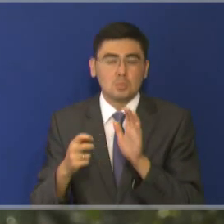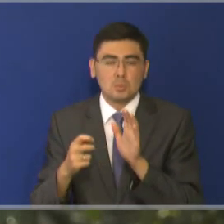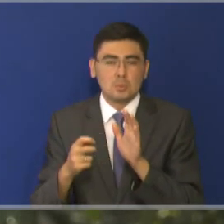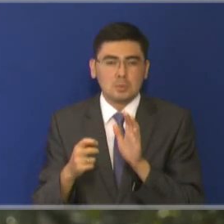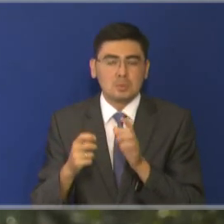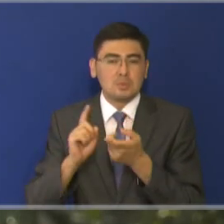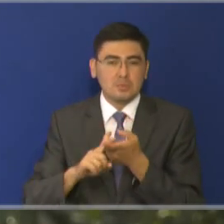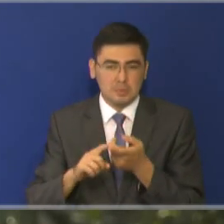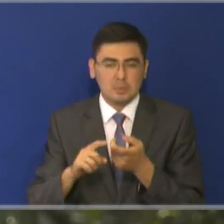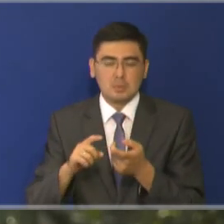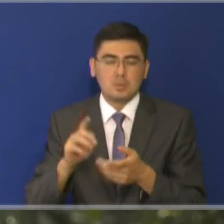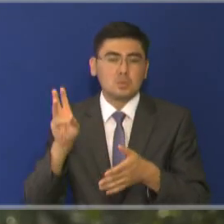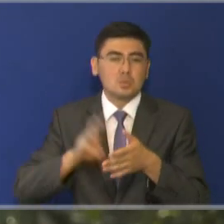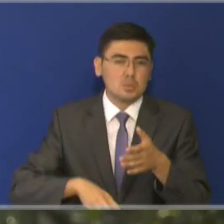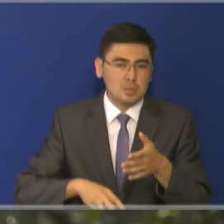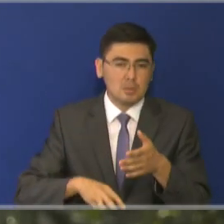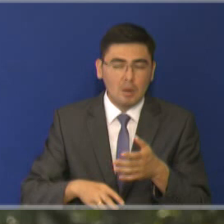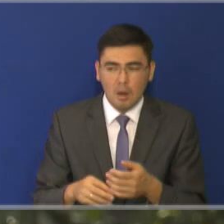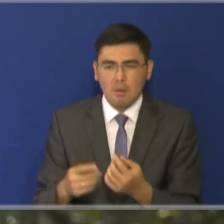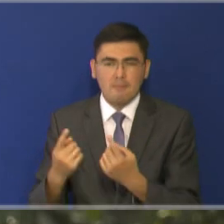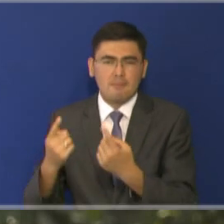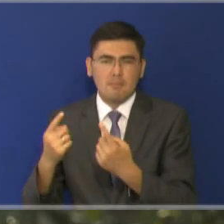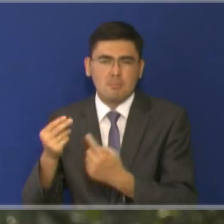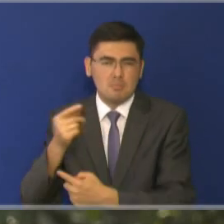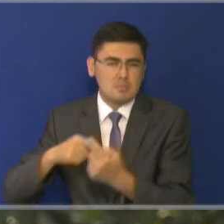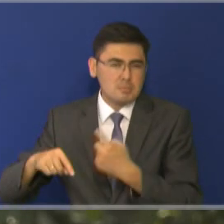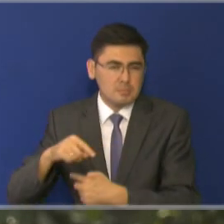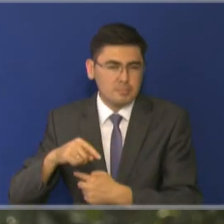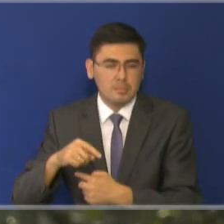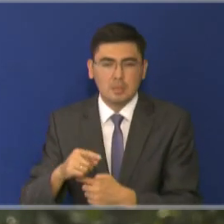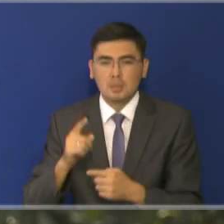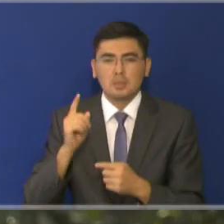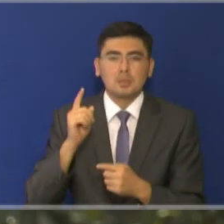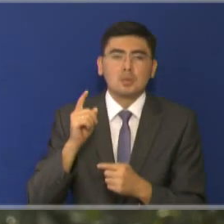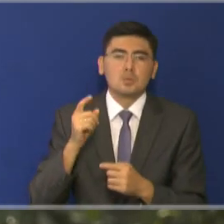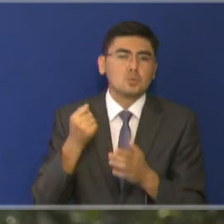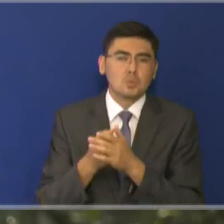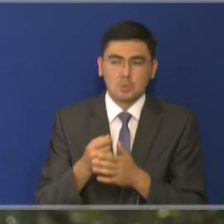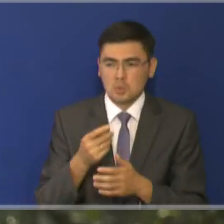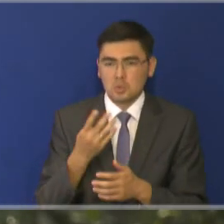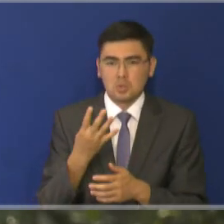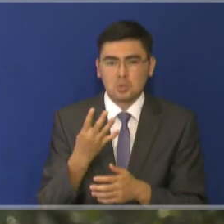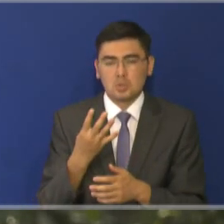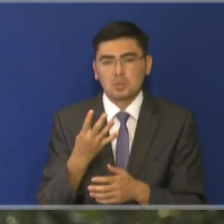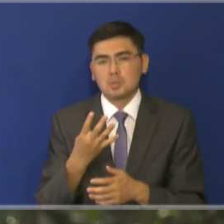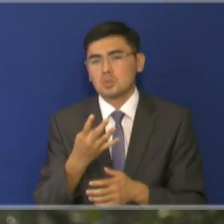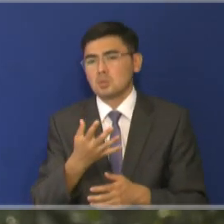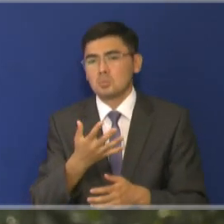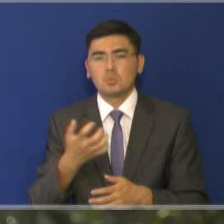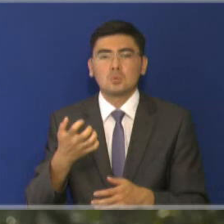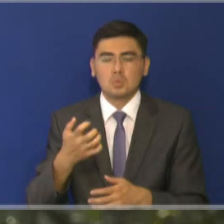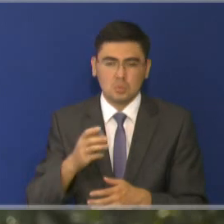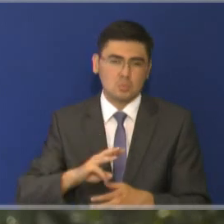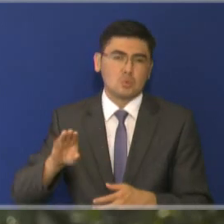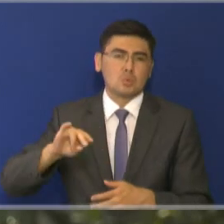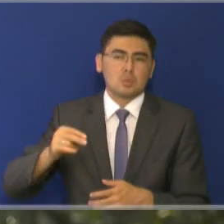Үлкен крупный бизнес дейміз, олар ондай адамдар болса 4,5 миллионға дейін теңгеге айыппұл